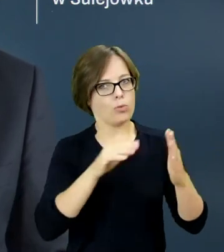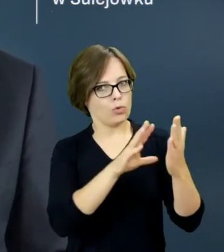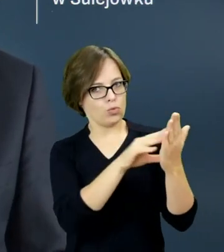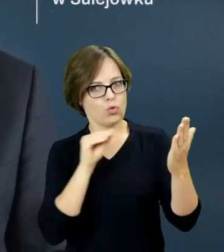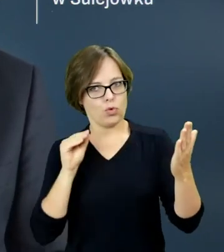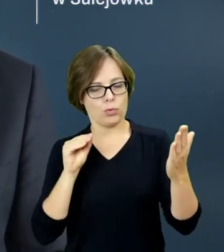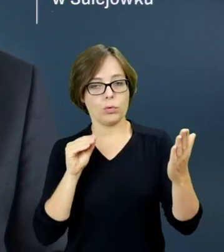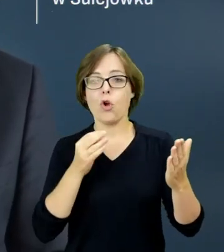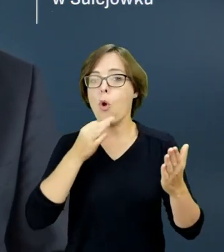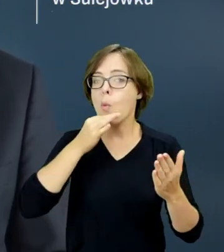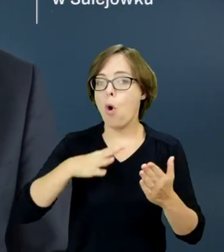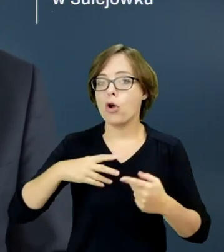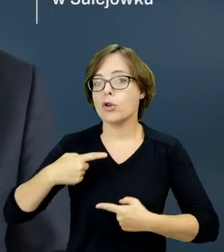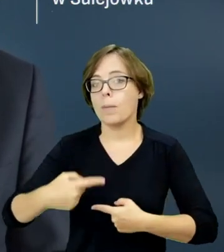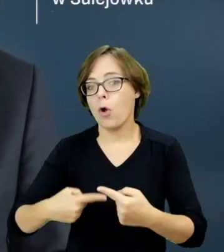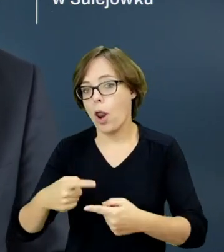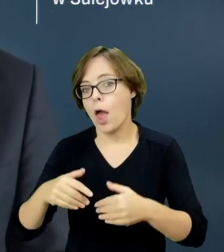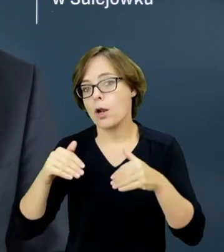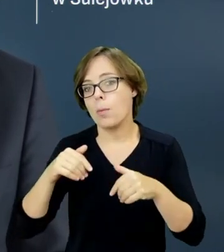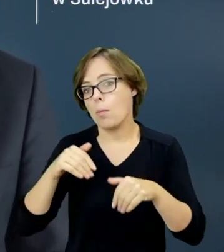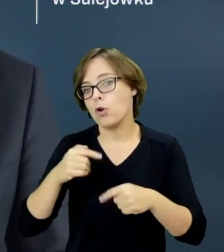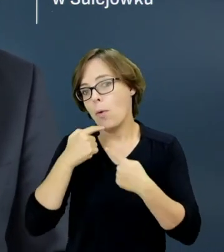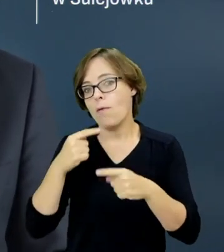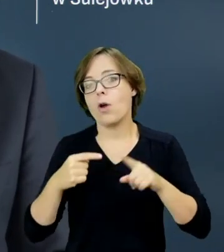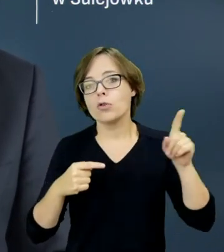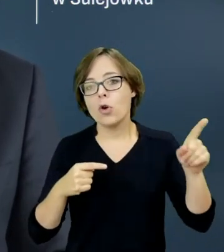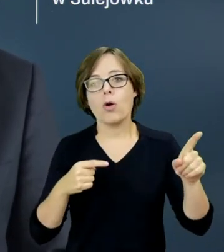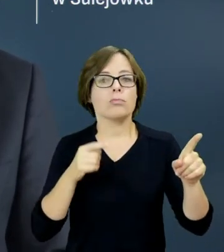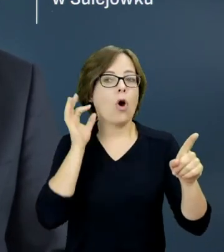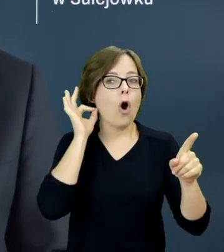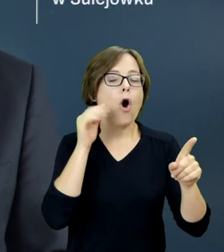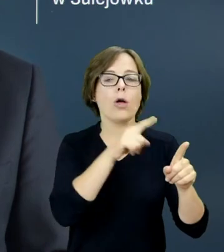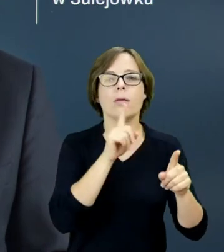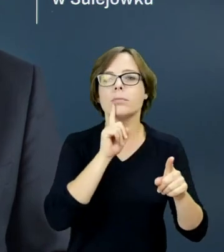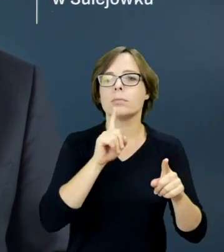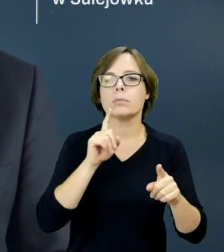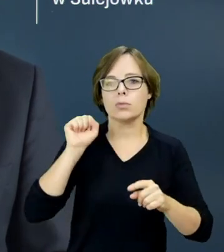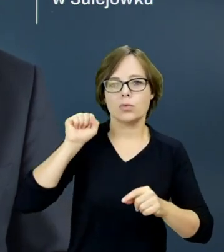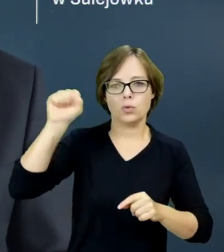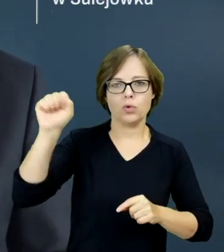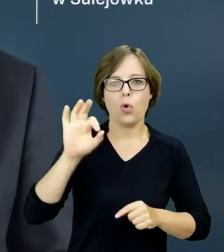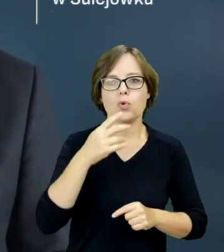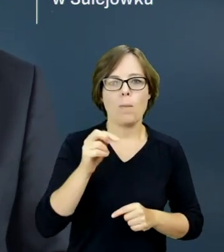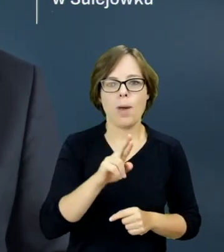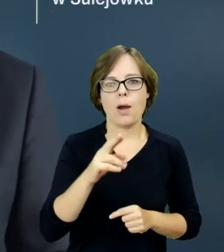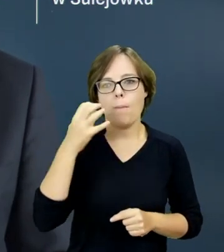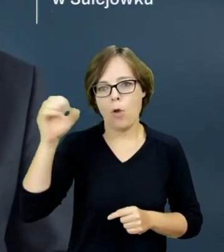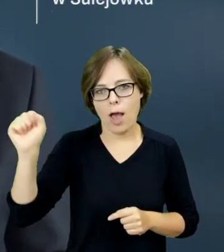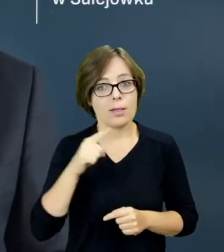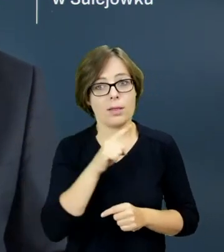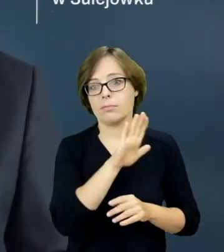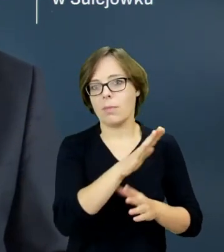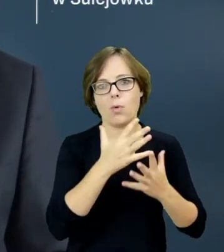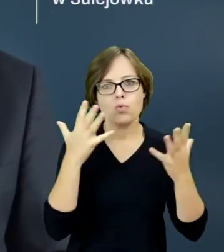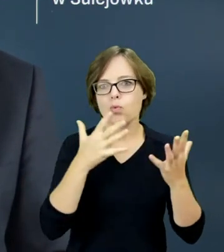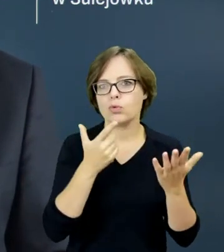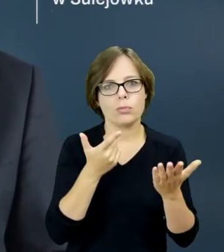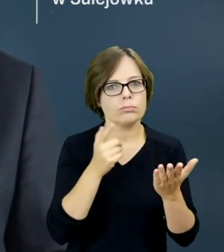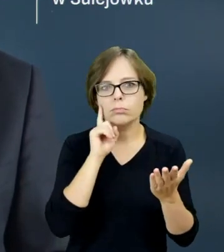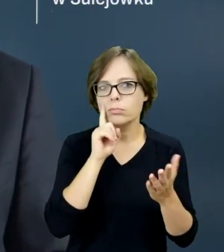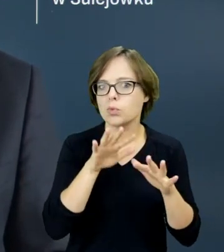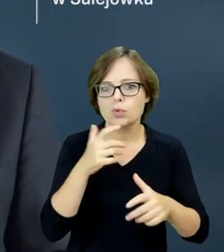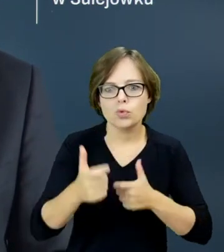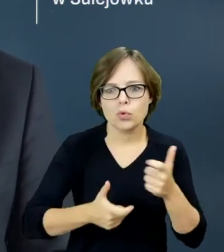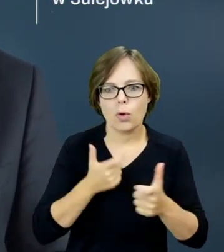Młodsze pokolenie by powiedziało, że superbohaterka. Superbohaterka z ogromnymi zasługami na polu walki